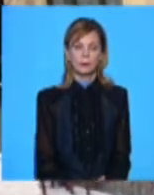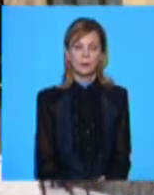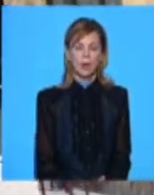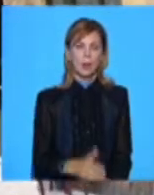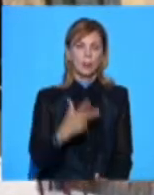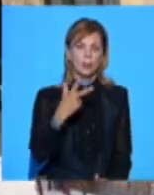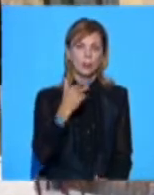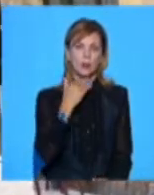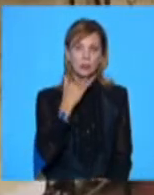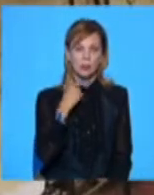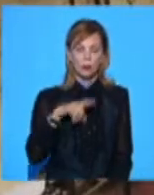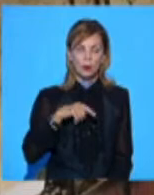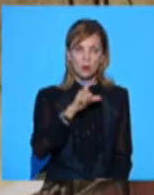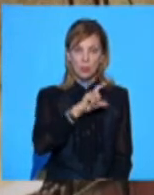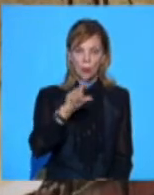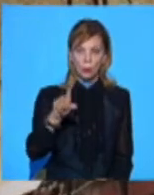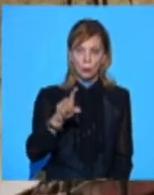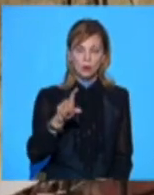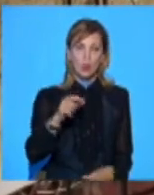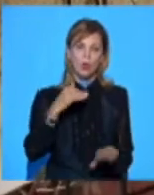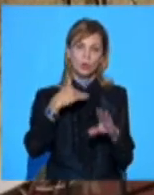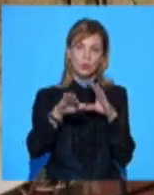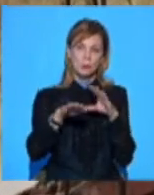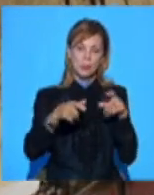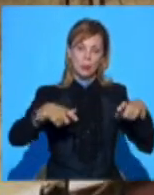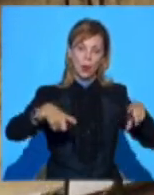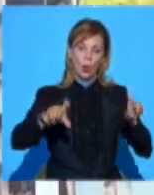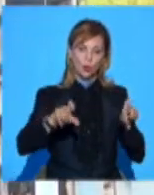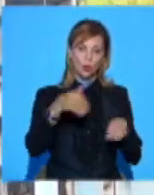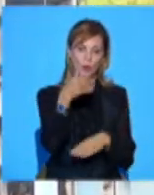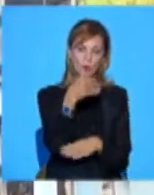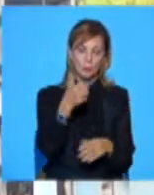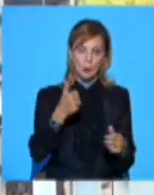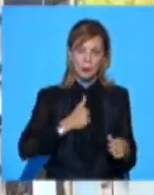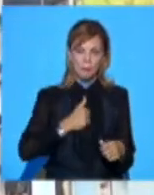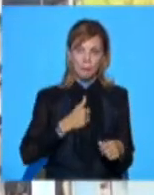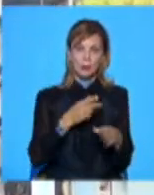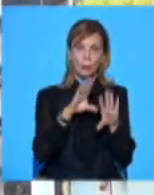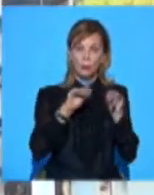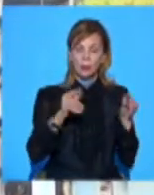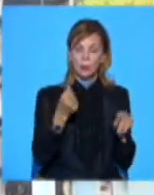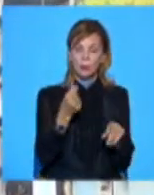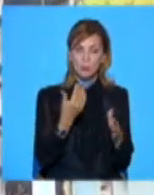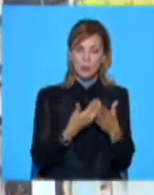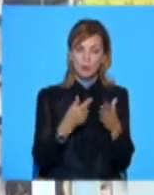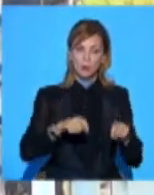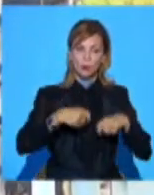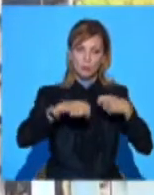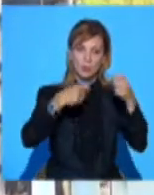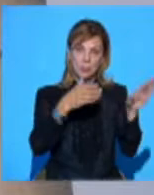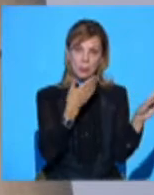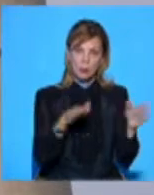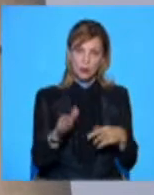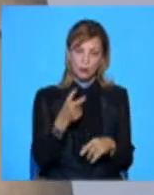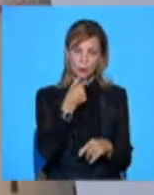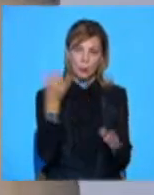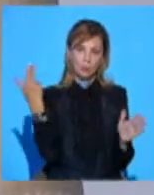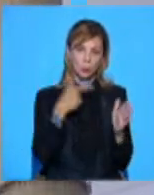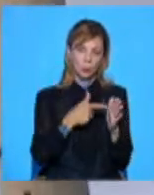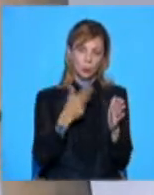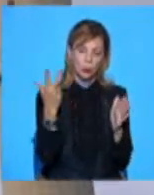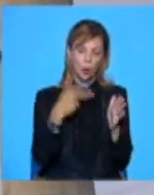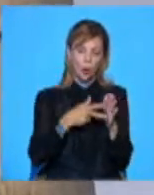Cei 3 directori sunt acuzați că au virat în conturile unei firme private sume uriașe de bani pentru o investiție începută în anul 2009, care nu a mai